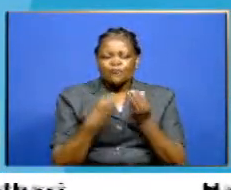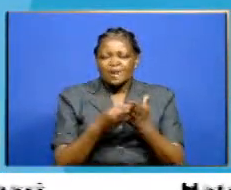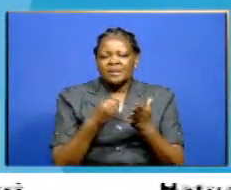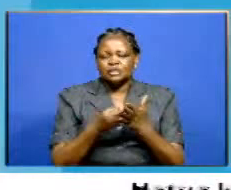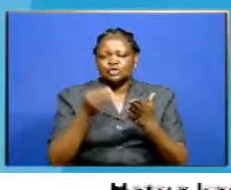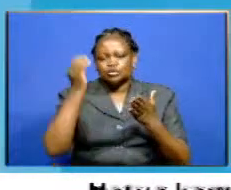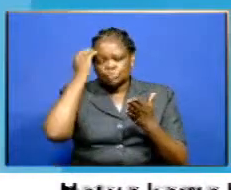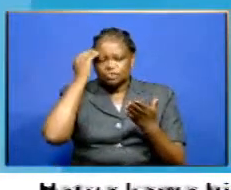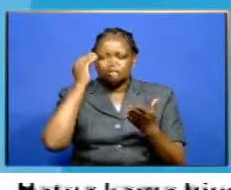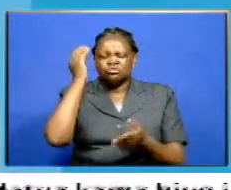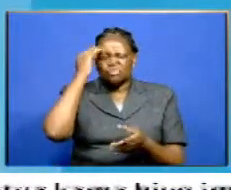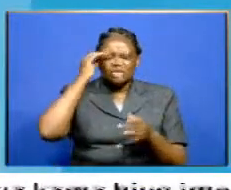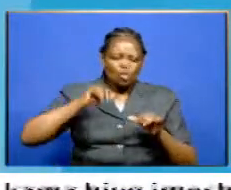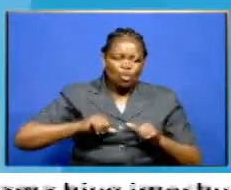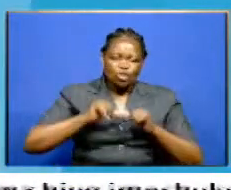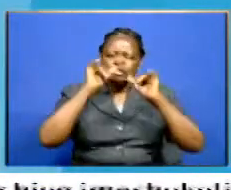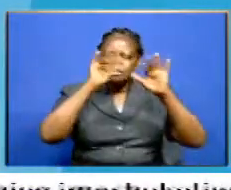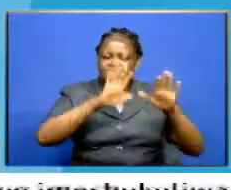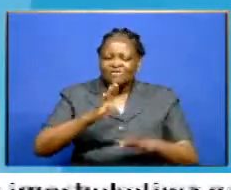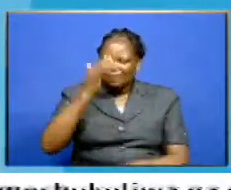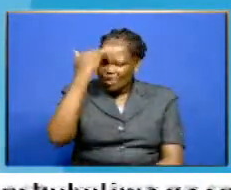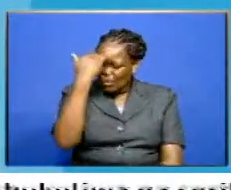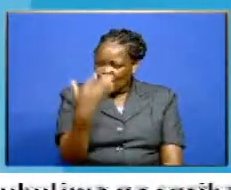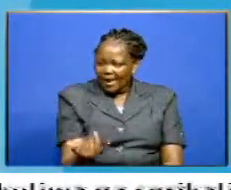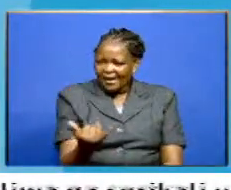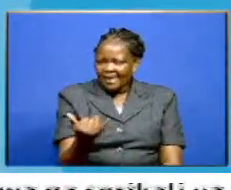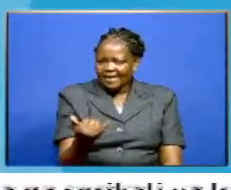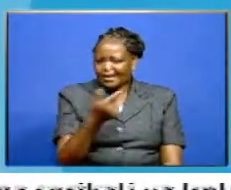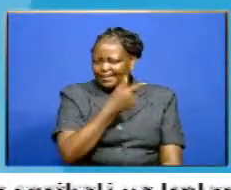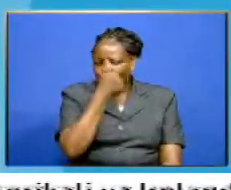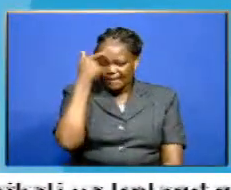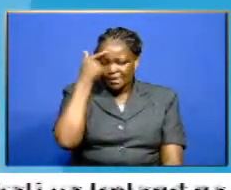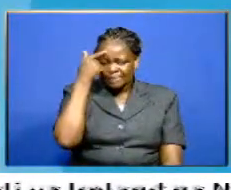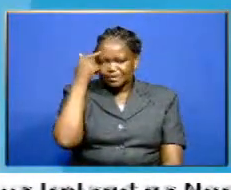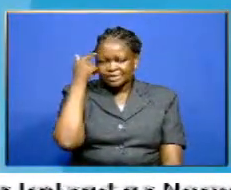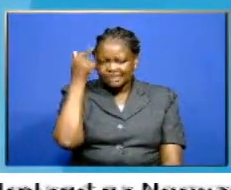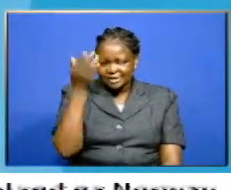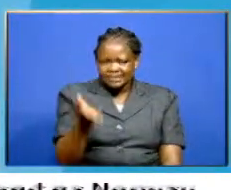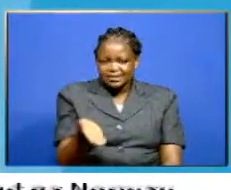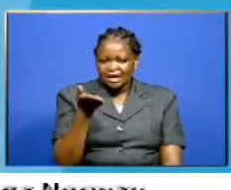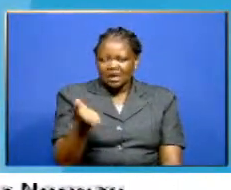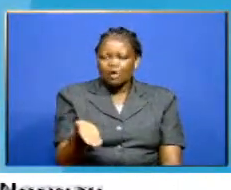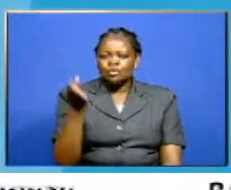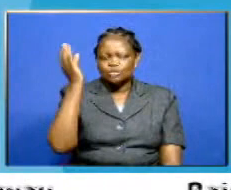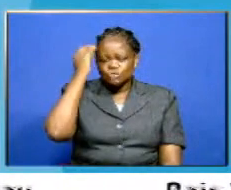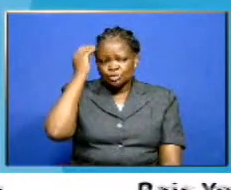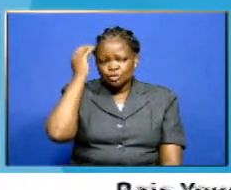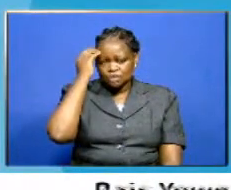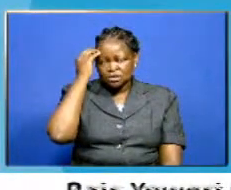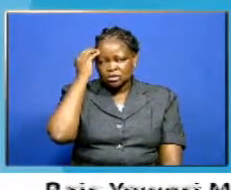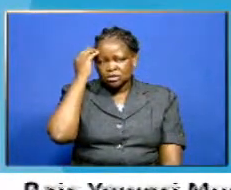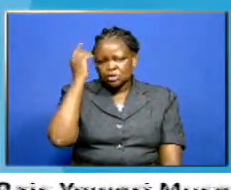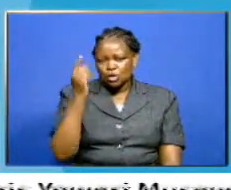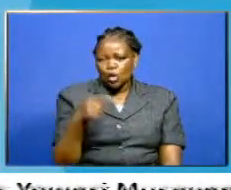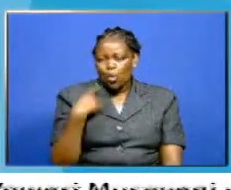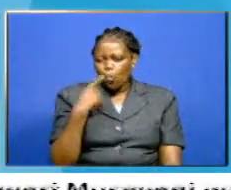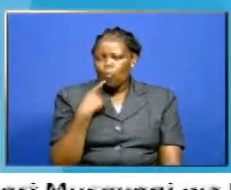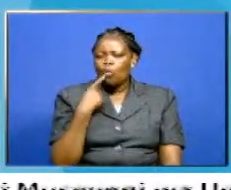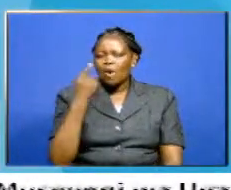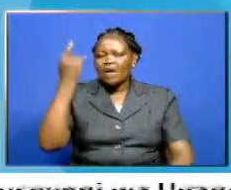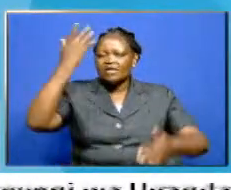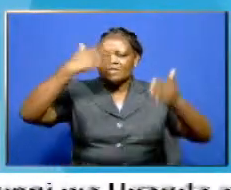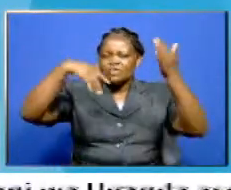wanafunzi. Wanafunzi wanaumia kwa sababu kisa na maana ni kwamba sasa hivi wanafunzi ambao wako katika vyuo